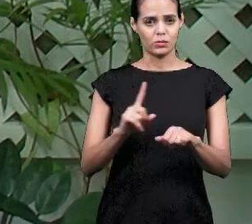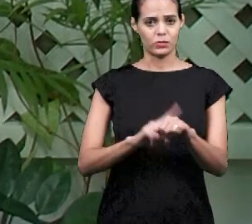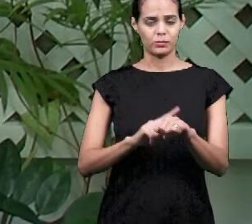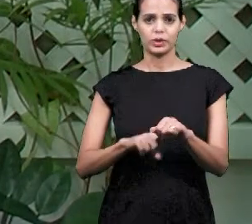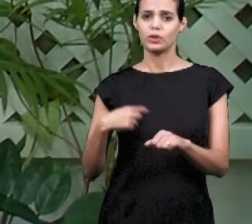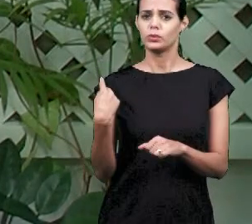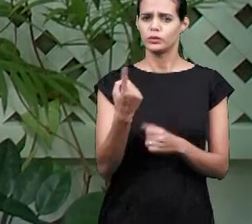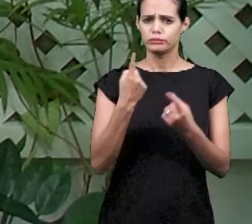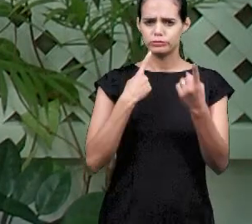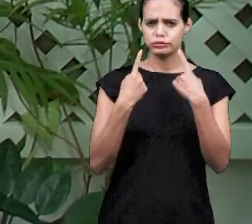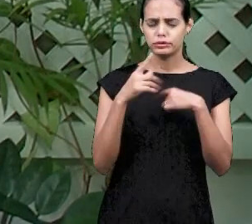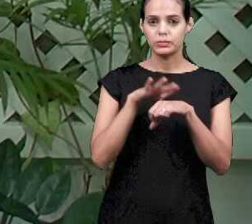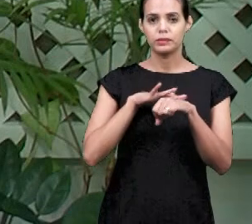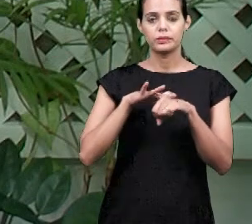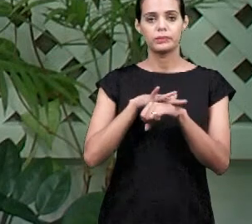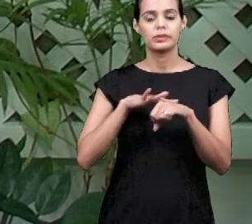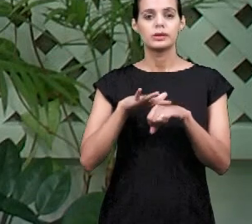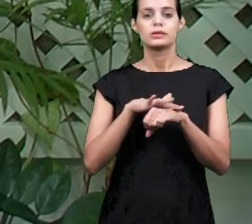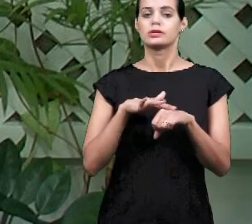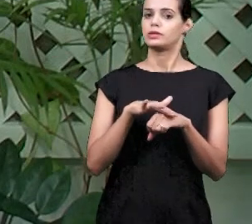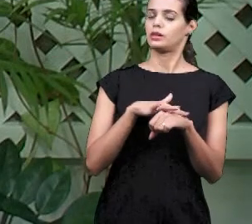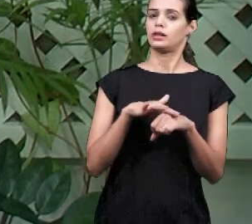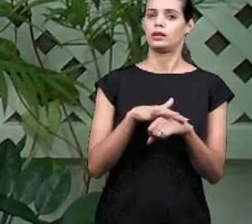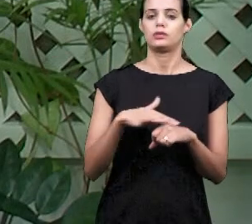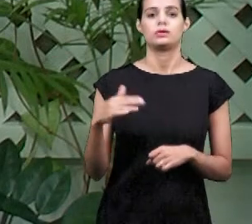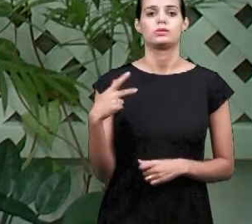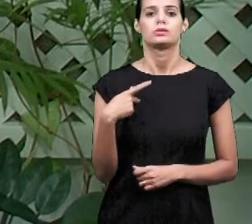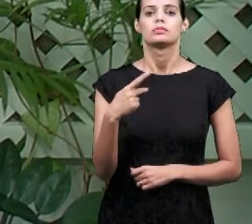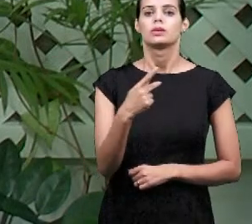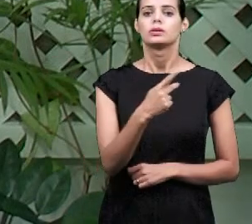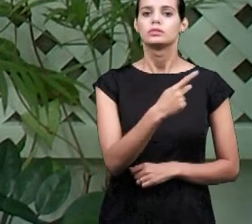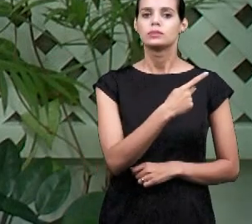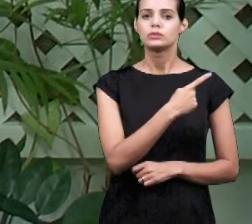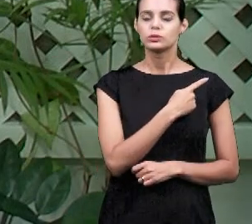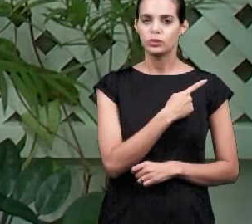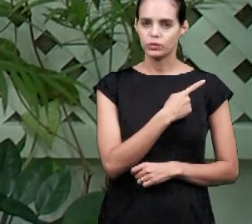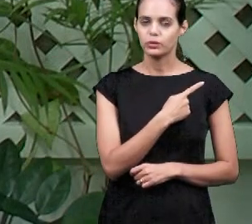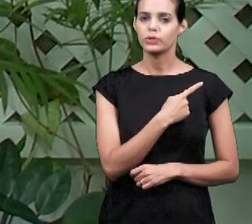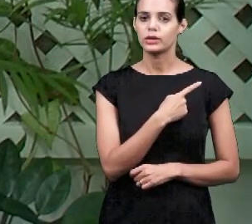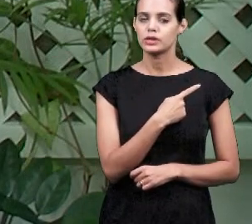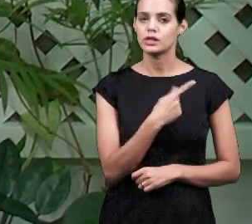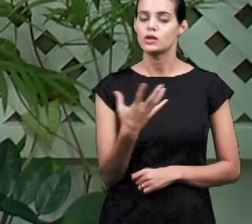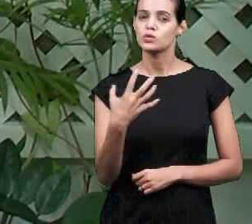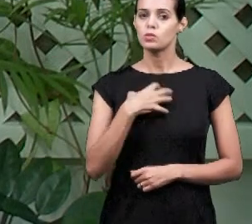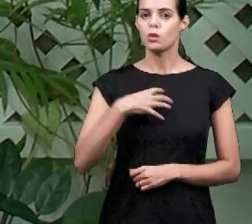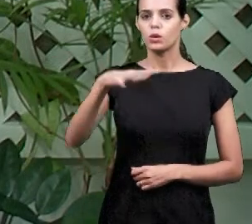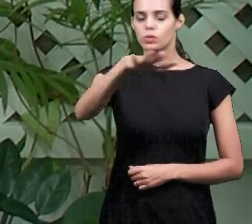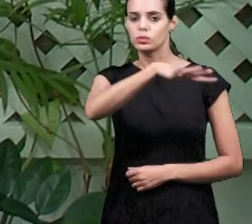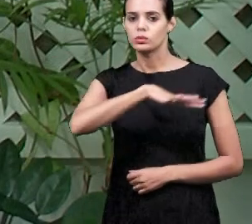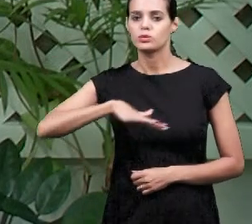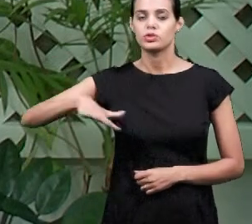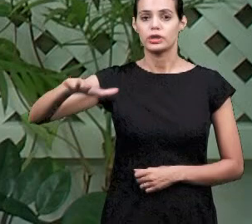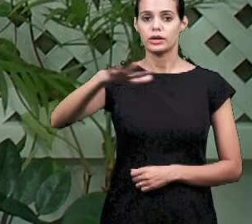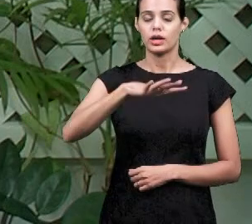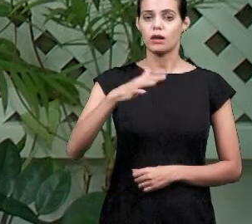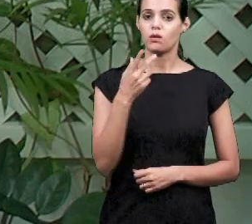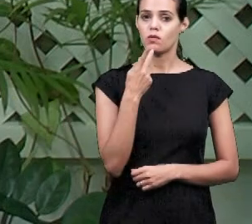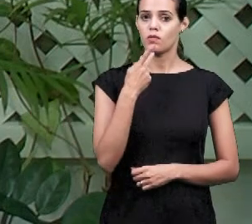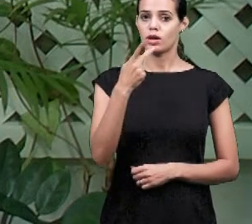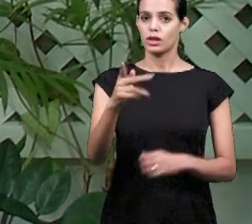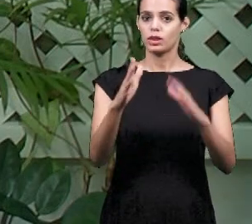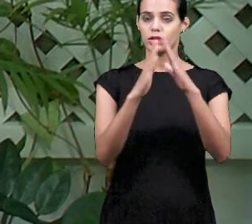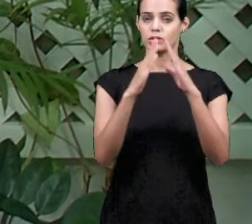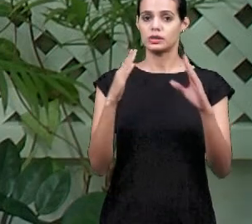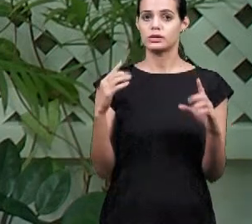d'être naturellement parce que beaucoup vivent dans le désespoir, ça c'est naturel. Voir un enfant, un